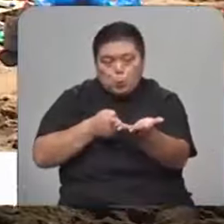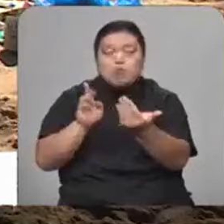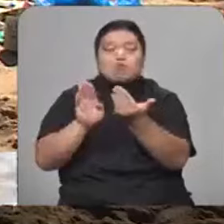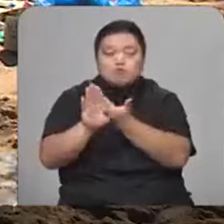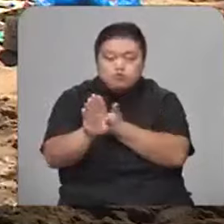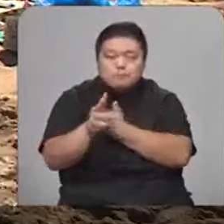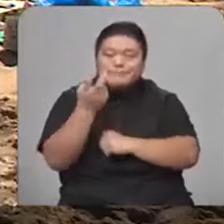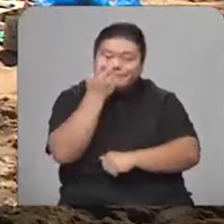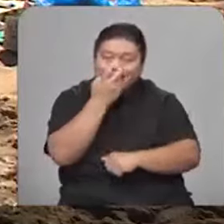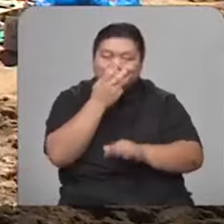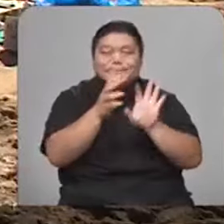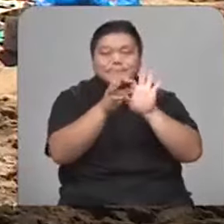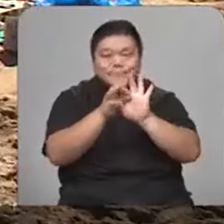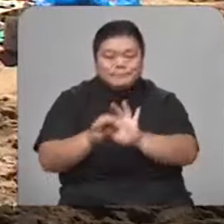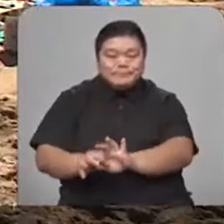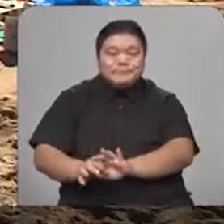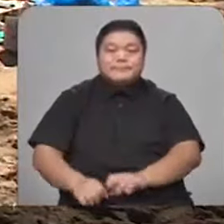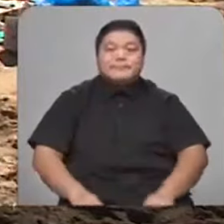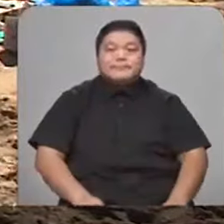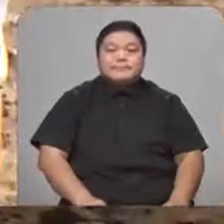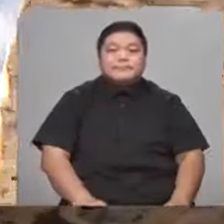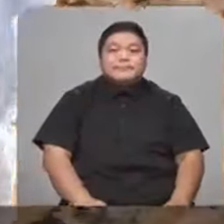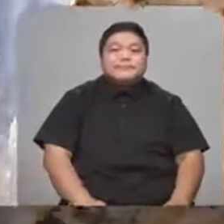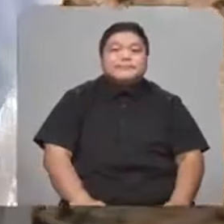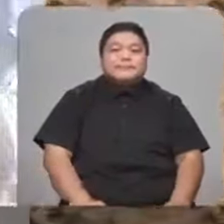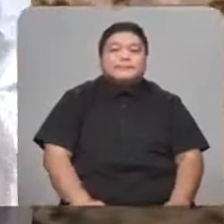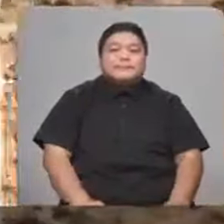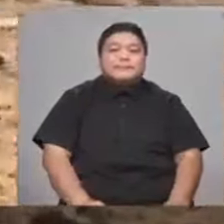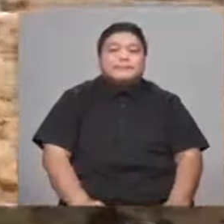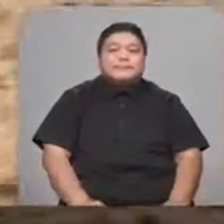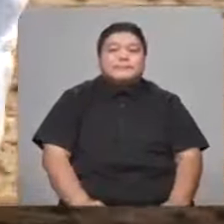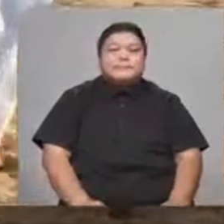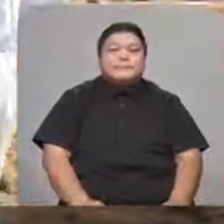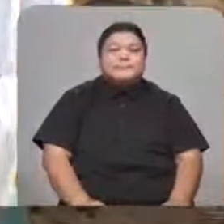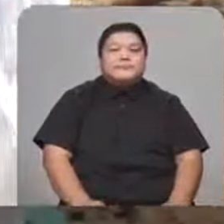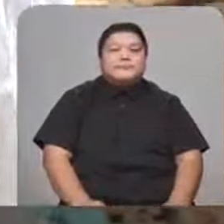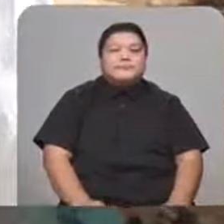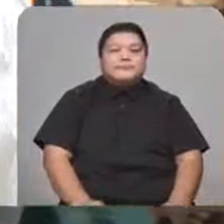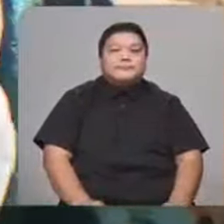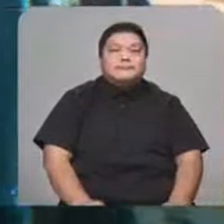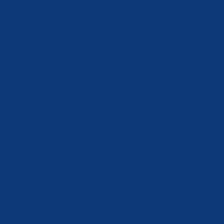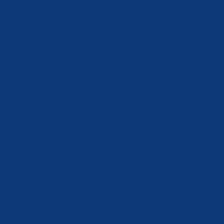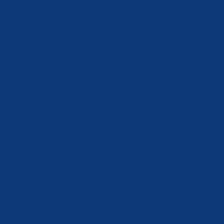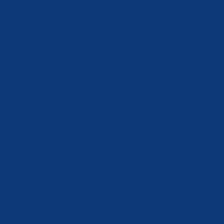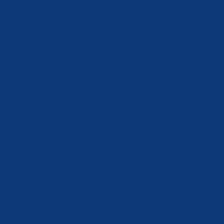실시한 뒤 후속 수사를 이어갈 방침입니다. KBS 뉴스 하추입니다.